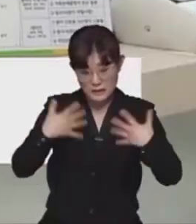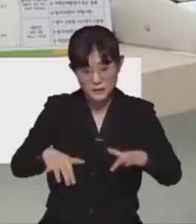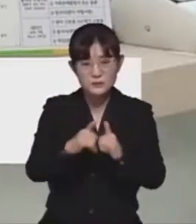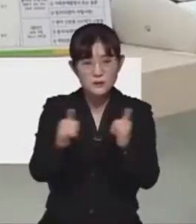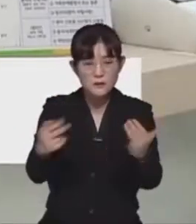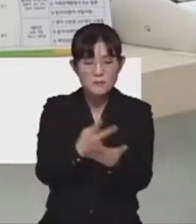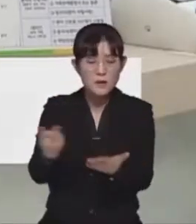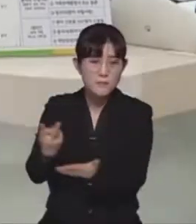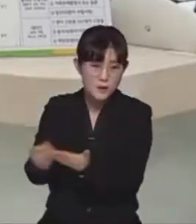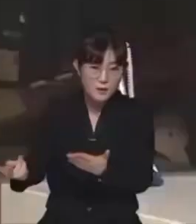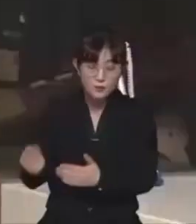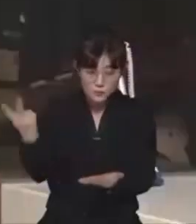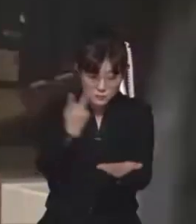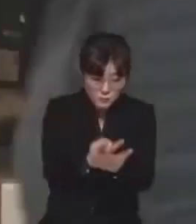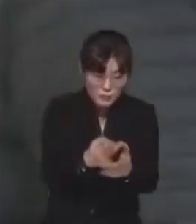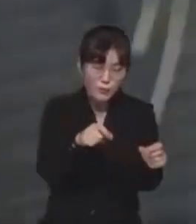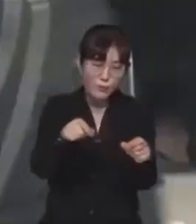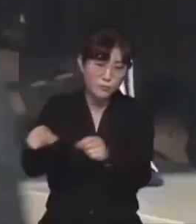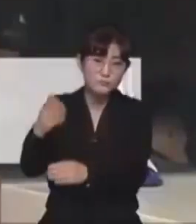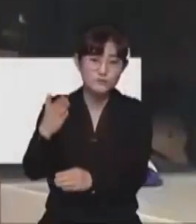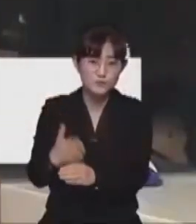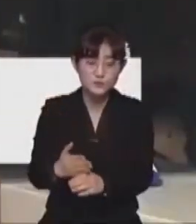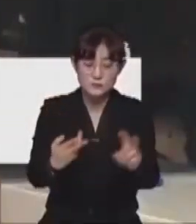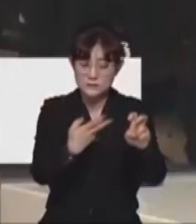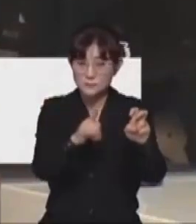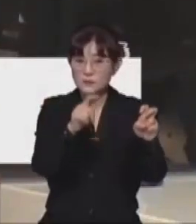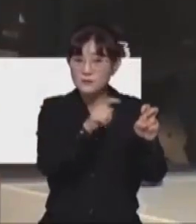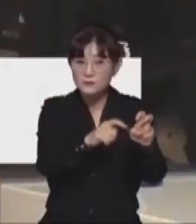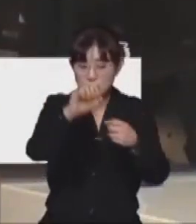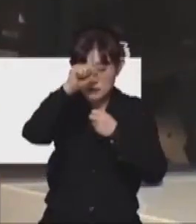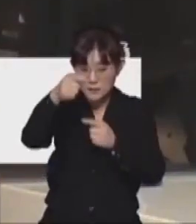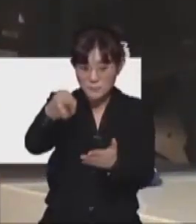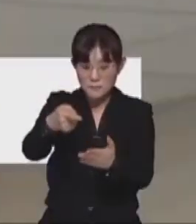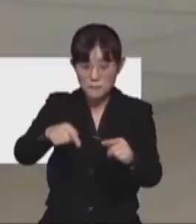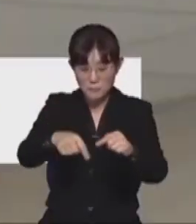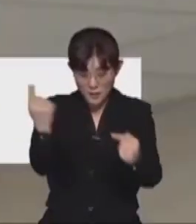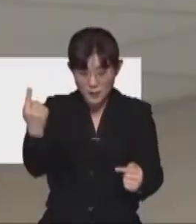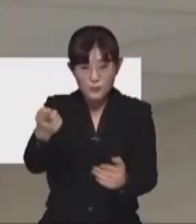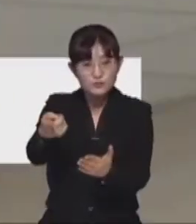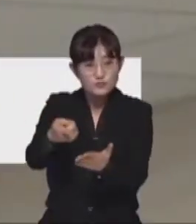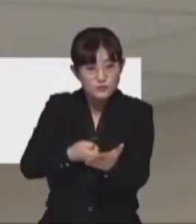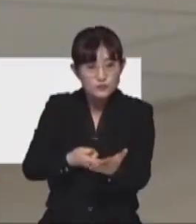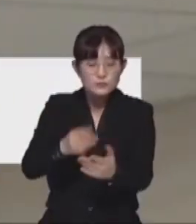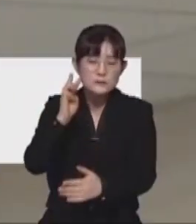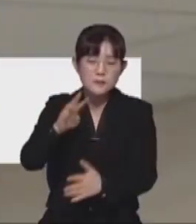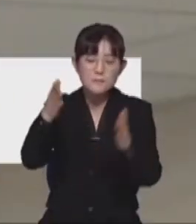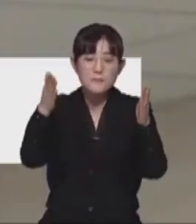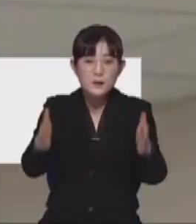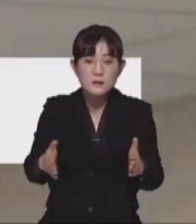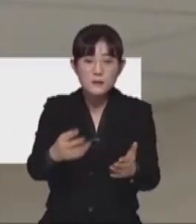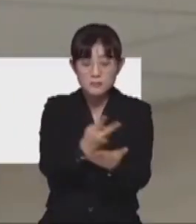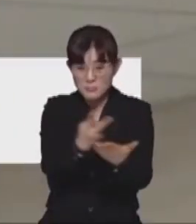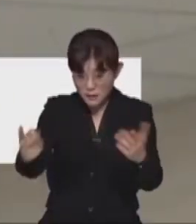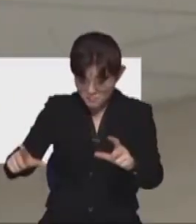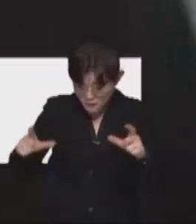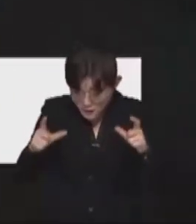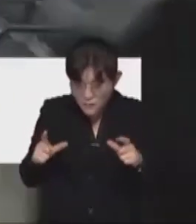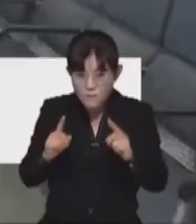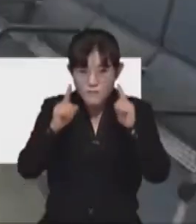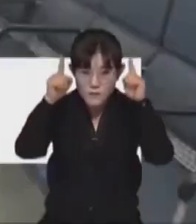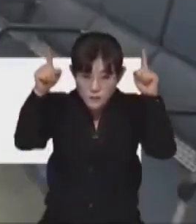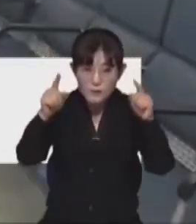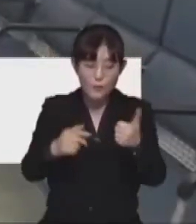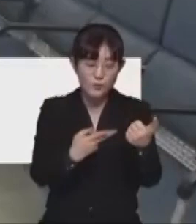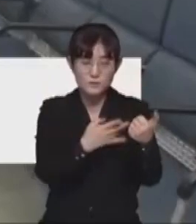사례도 속출했습니다. 20대 환자는 다리골절 수술을 받은 지 사흘 만에 퇴원 통보를 받아 분통을 터뜨렸고,